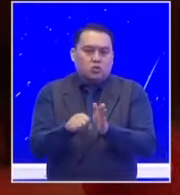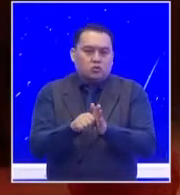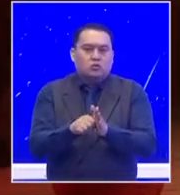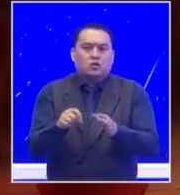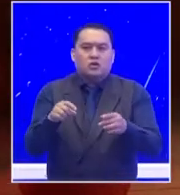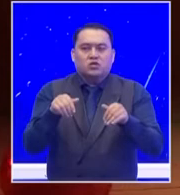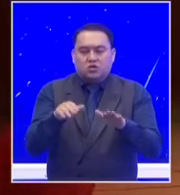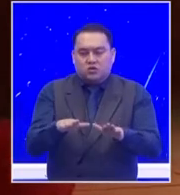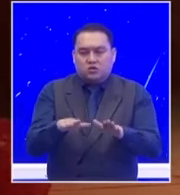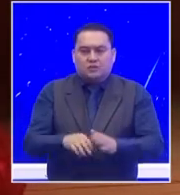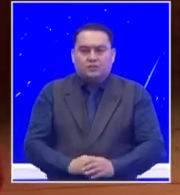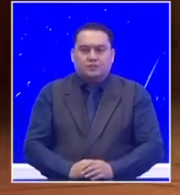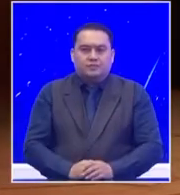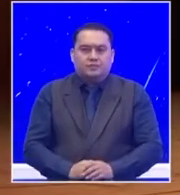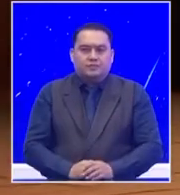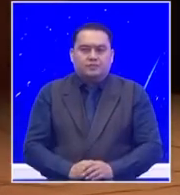Мойнымда